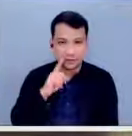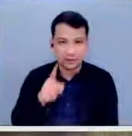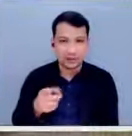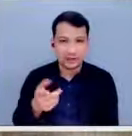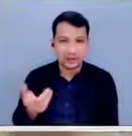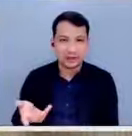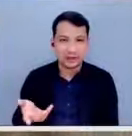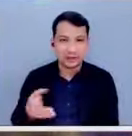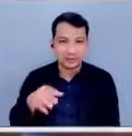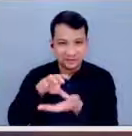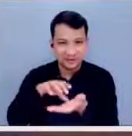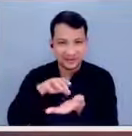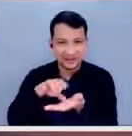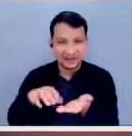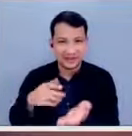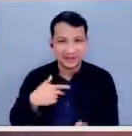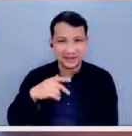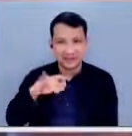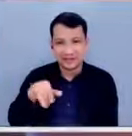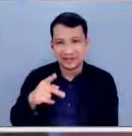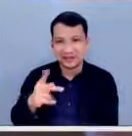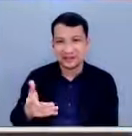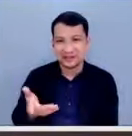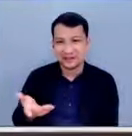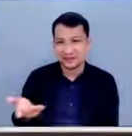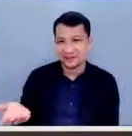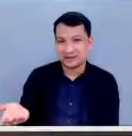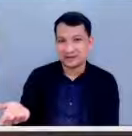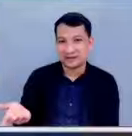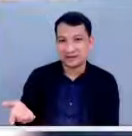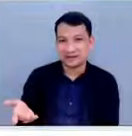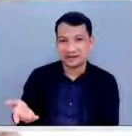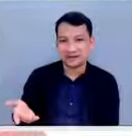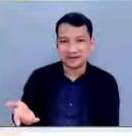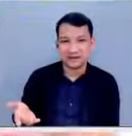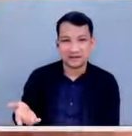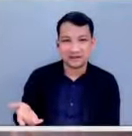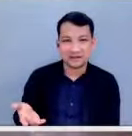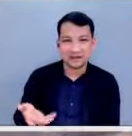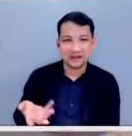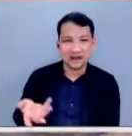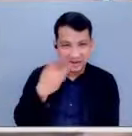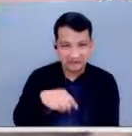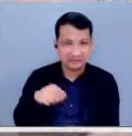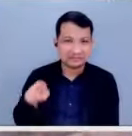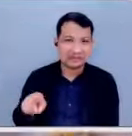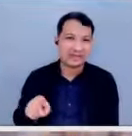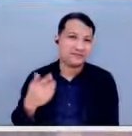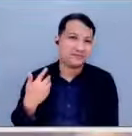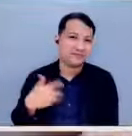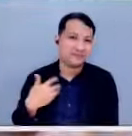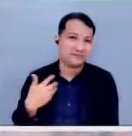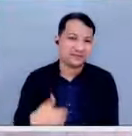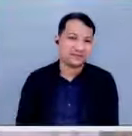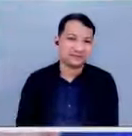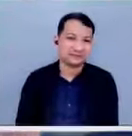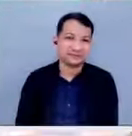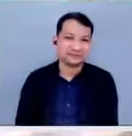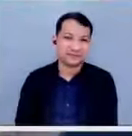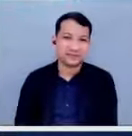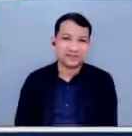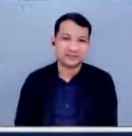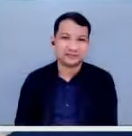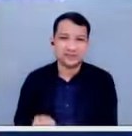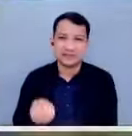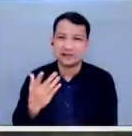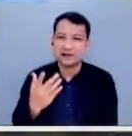Oh, kala mo ako yung gumawa lang. Dahon lang naman. Pero tingnan mo, ang ganda. Yes. That's a beautiful cake. Magkano yung